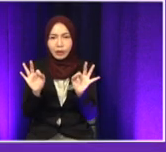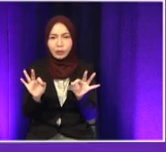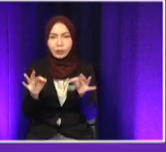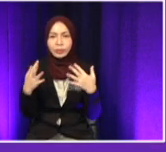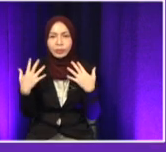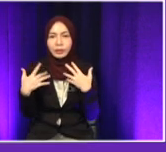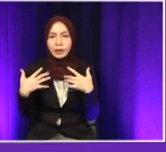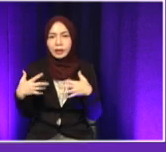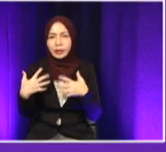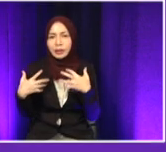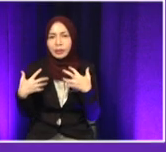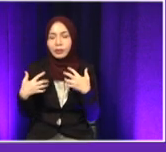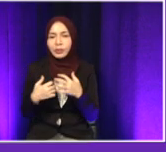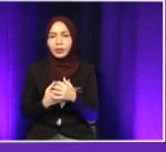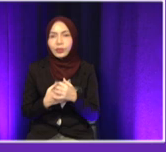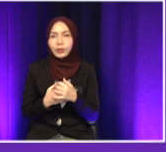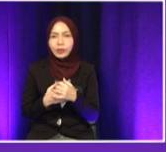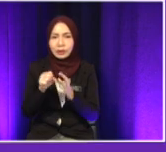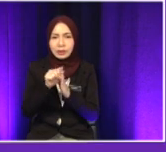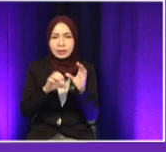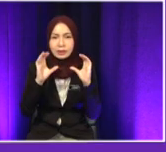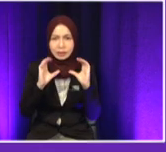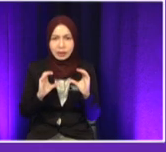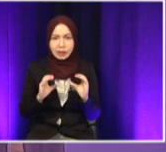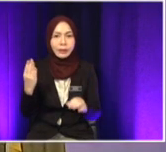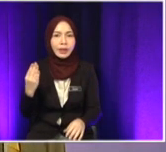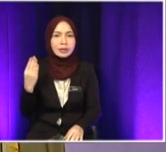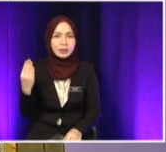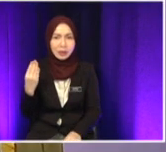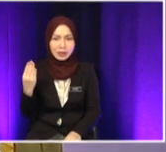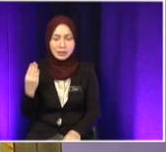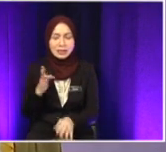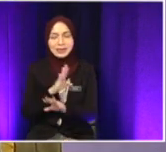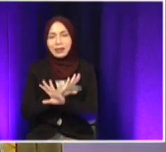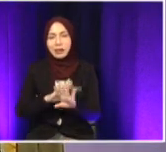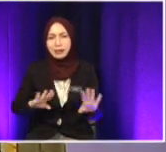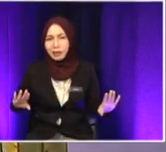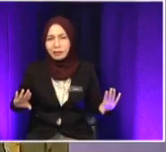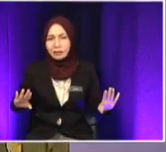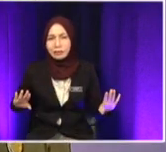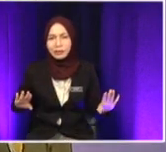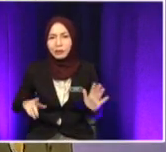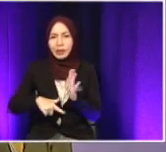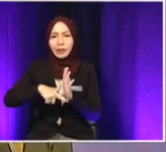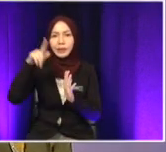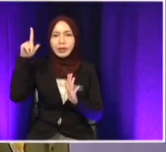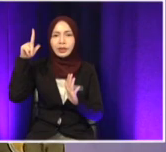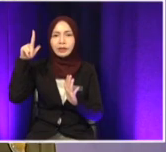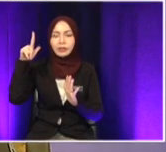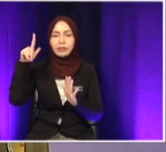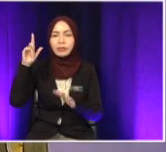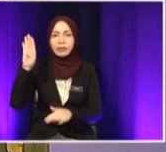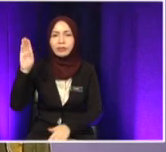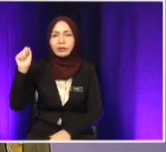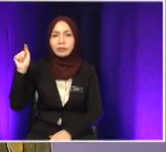apa-apa Pun biar tengah-tengah jangan melampau batas ini Sebab bagi tengok bola